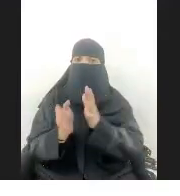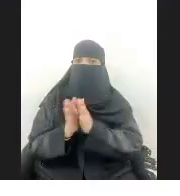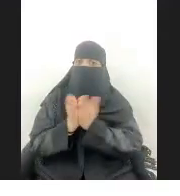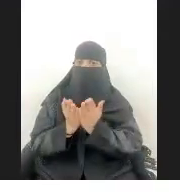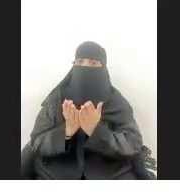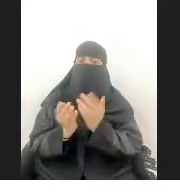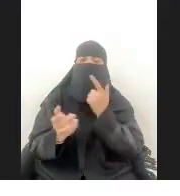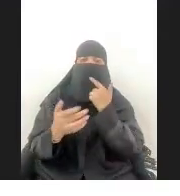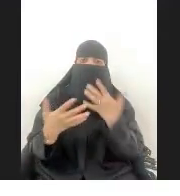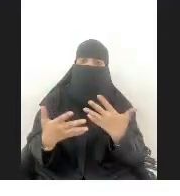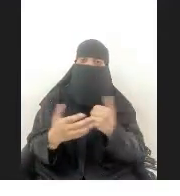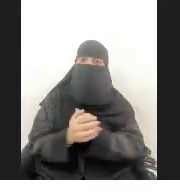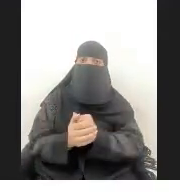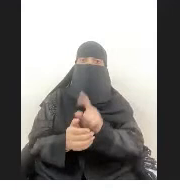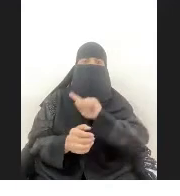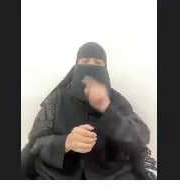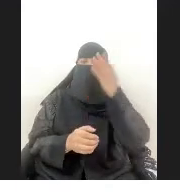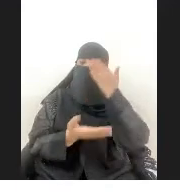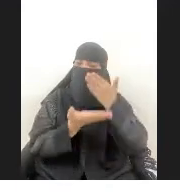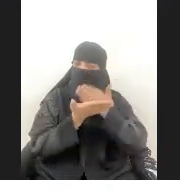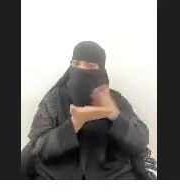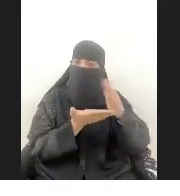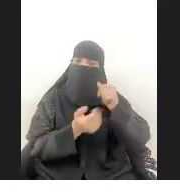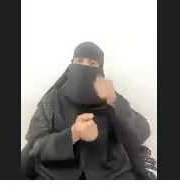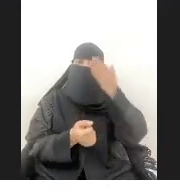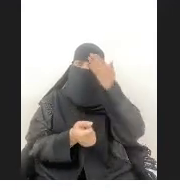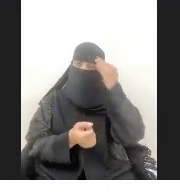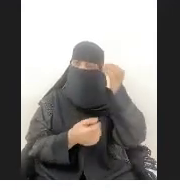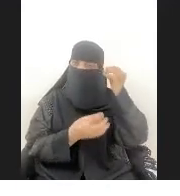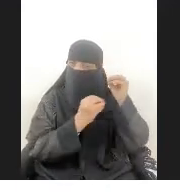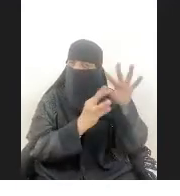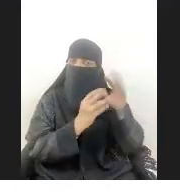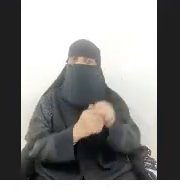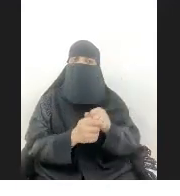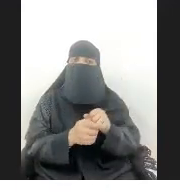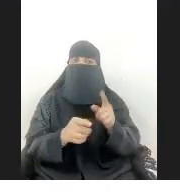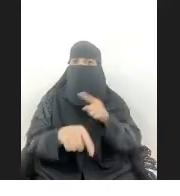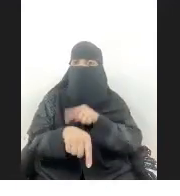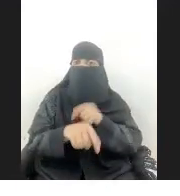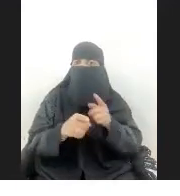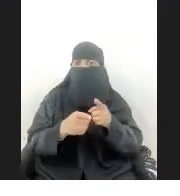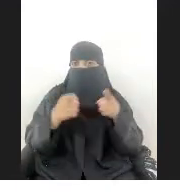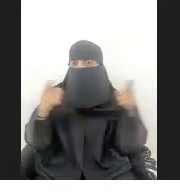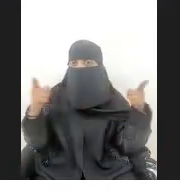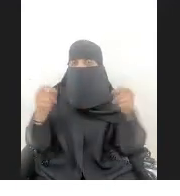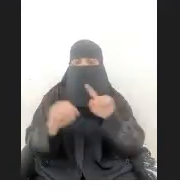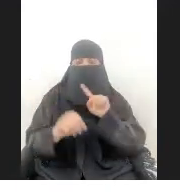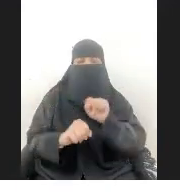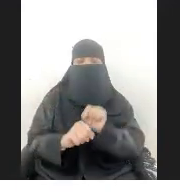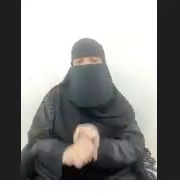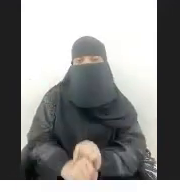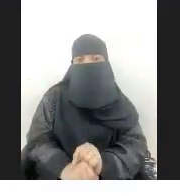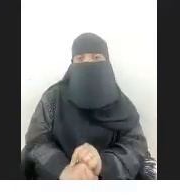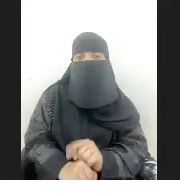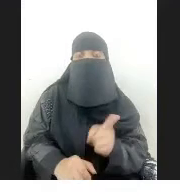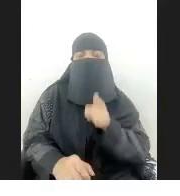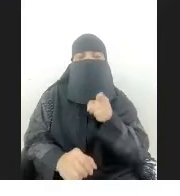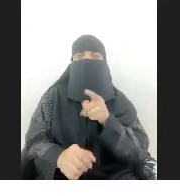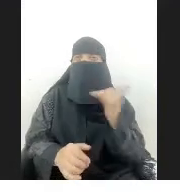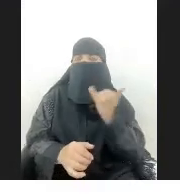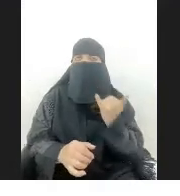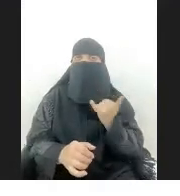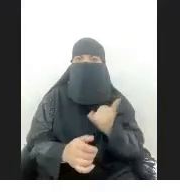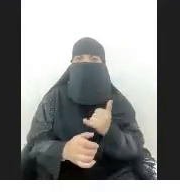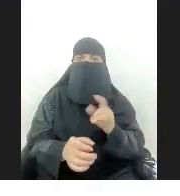تنسى لمدة أطول. لذلك في ناحية جدا مهمة في التعليم المدمج، لو إحنا نبغى نصمم أجزاء